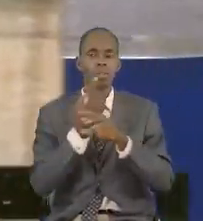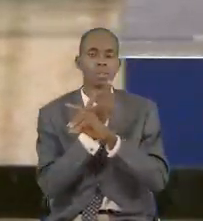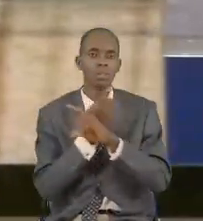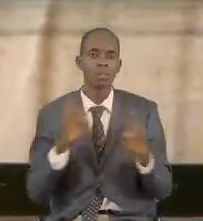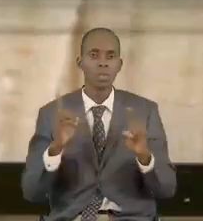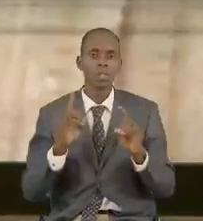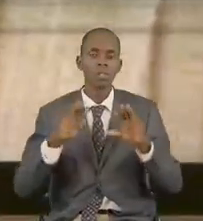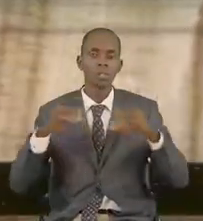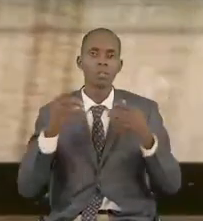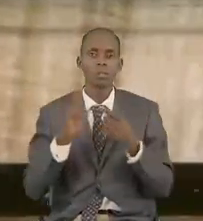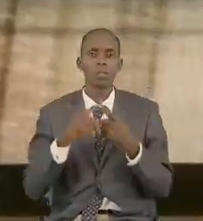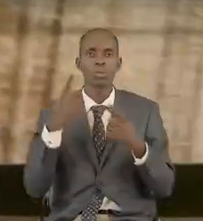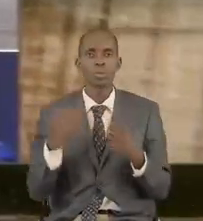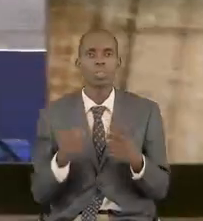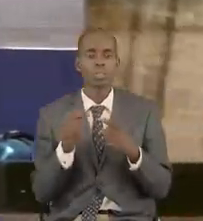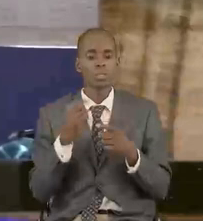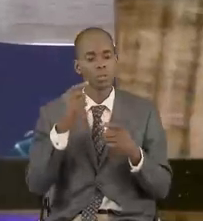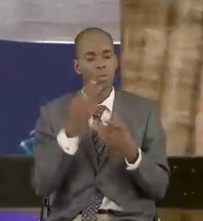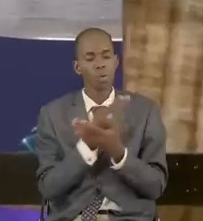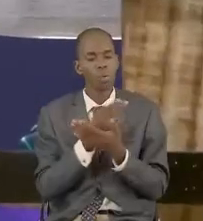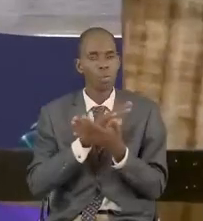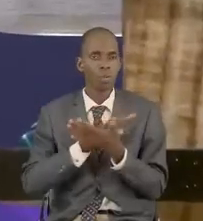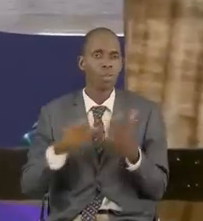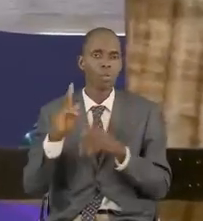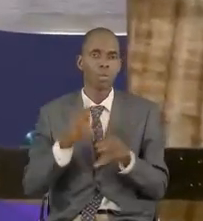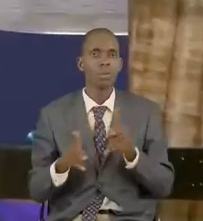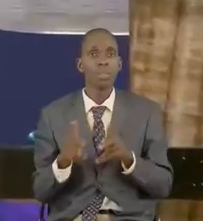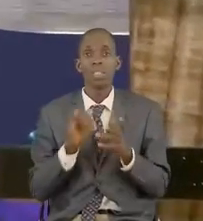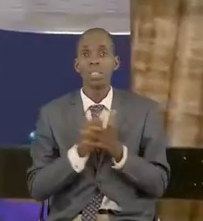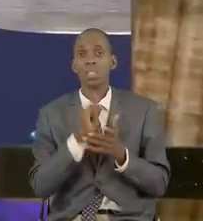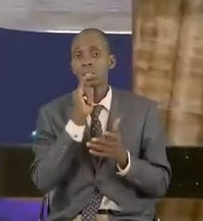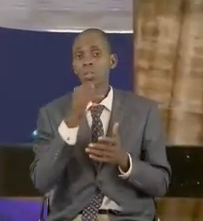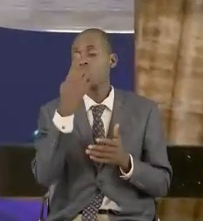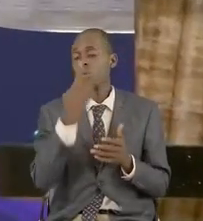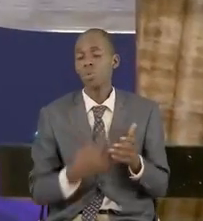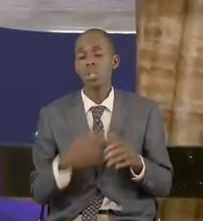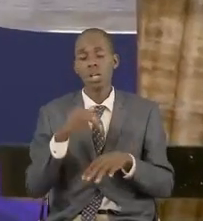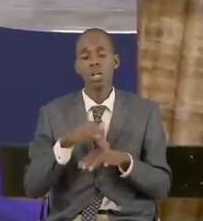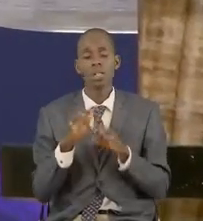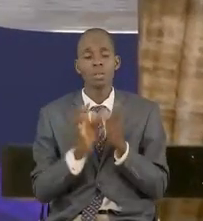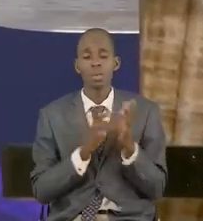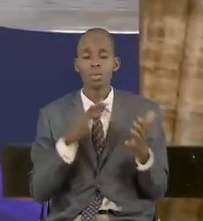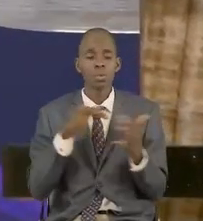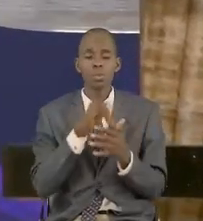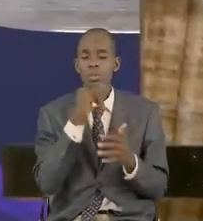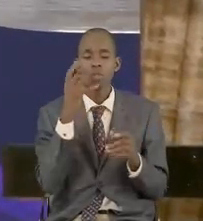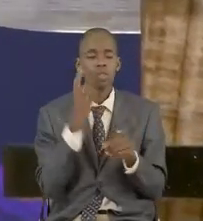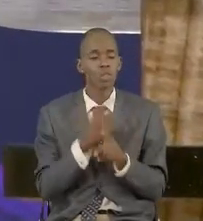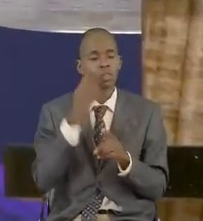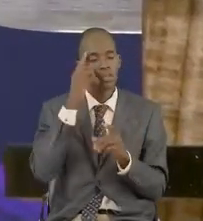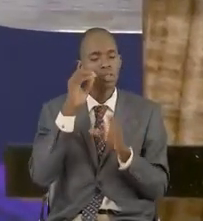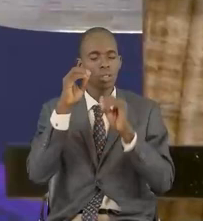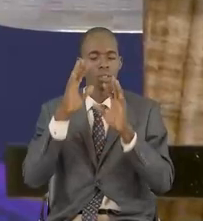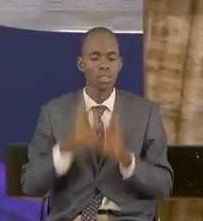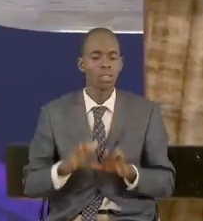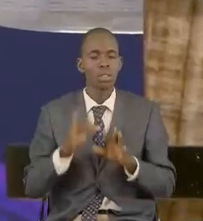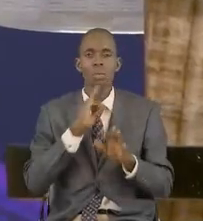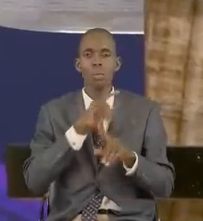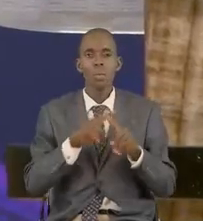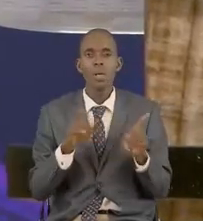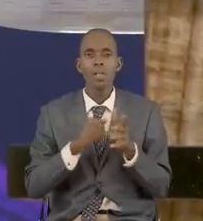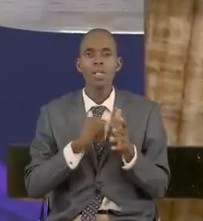toute cela ce n'est pas seulement à l'étude biblique ce n'est pas seulement pour le prédicateur pour l'enseignant de la parole c'est